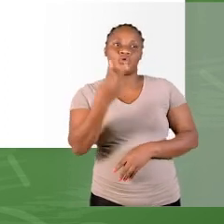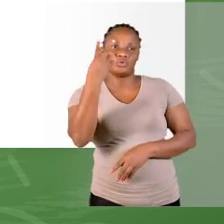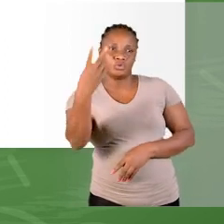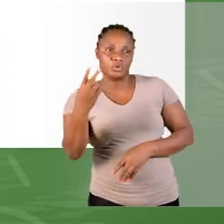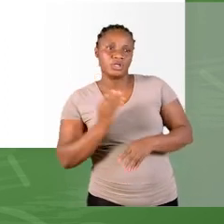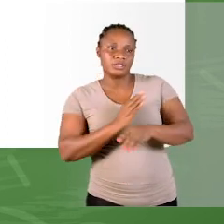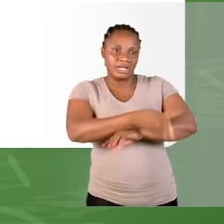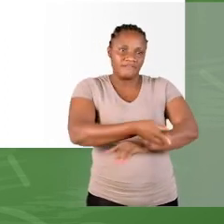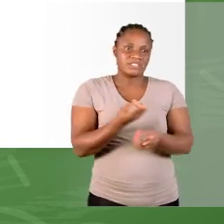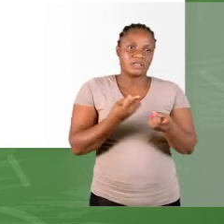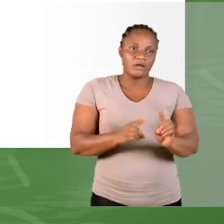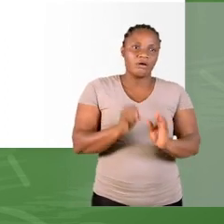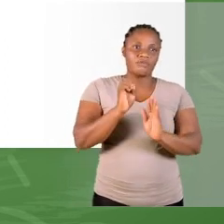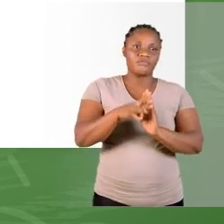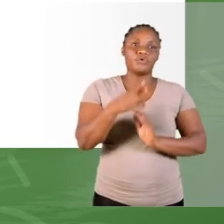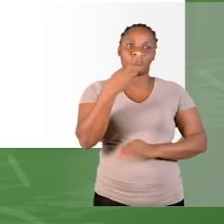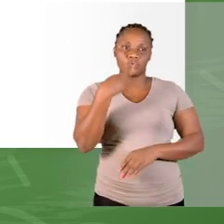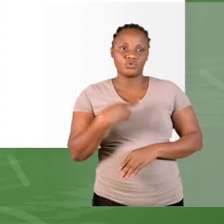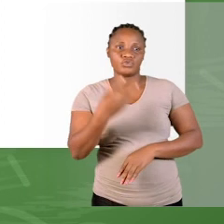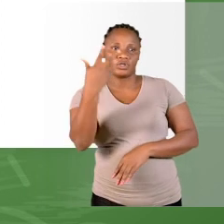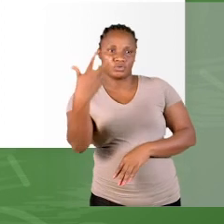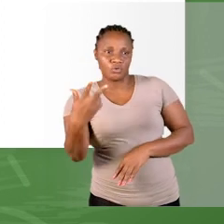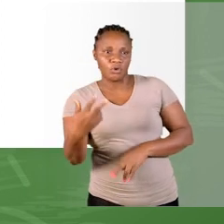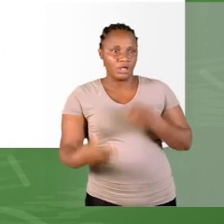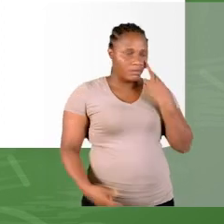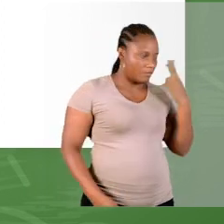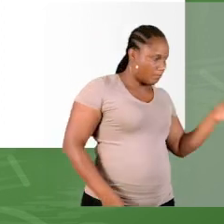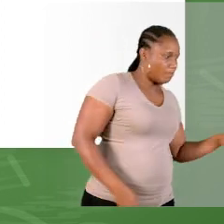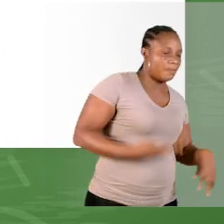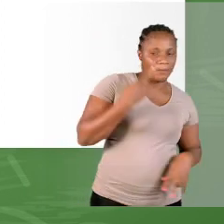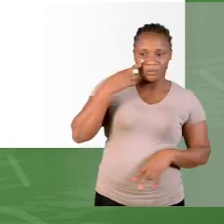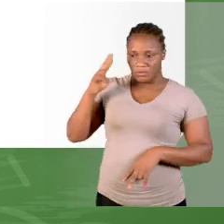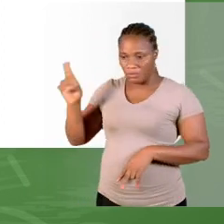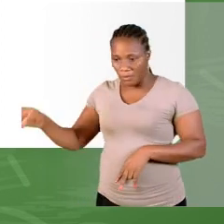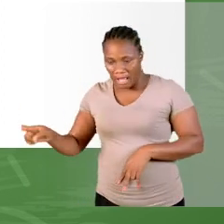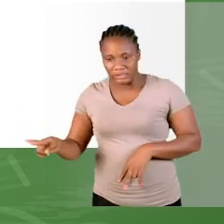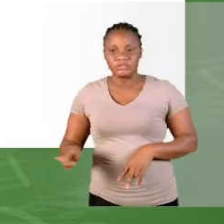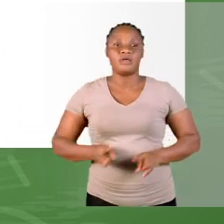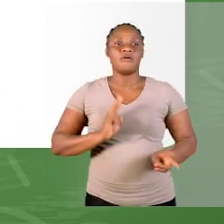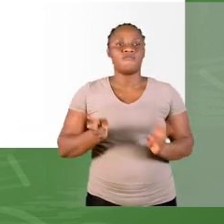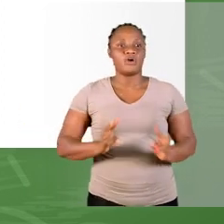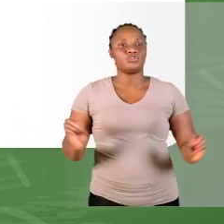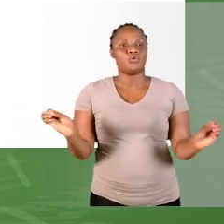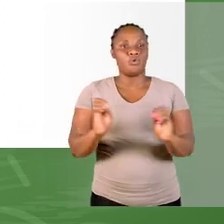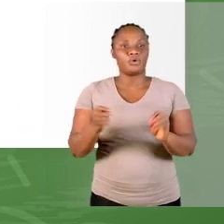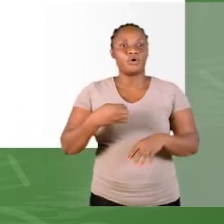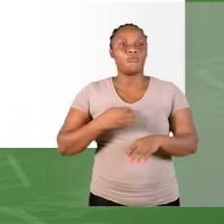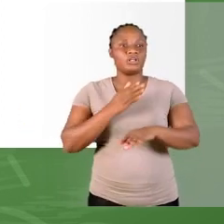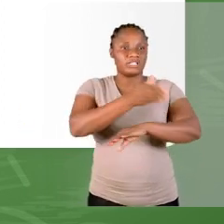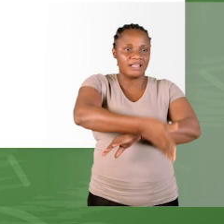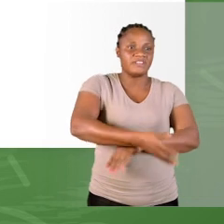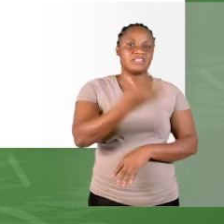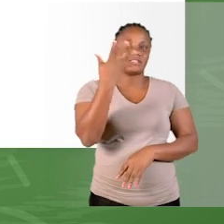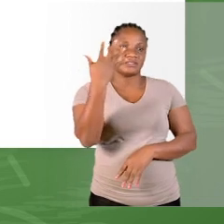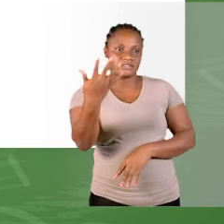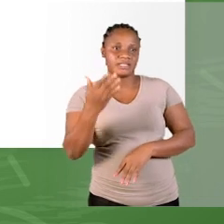2. Traverser quand le feu est rouge. 3. Regarder à gauche et à droite avant de traverser.